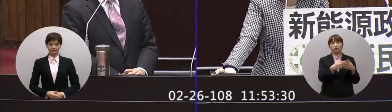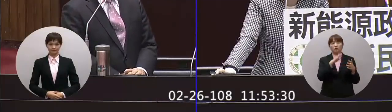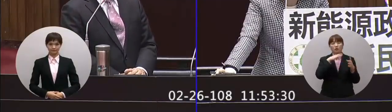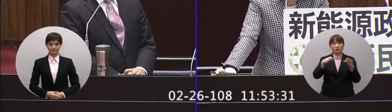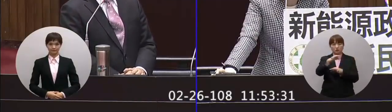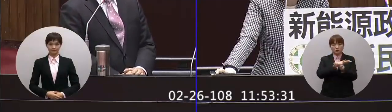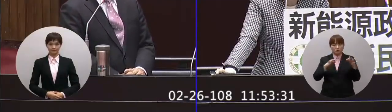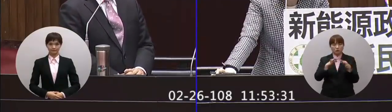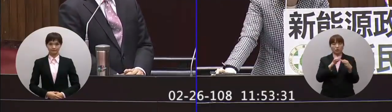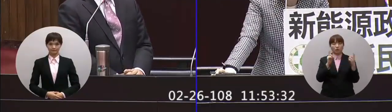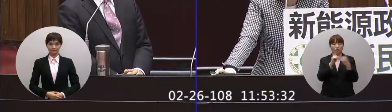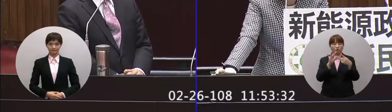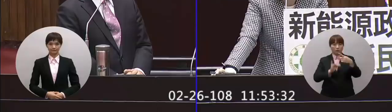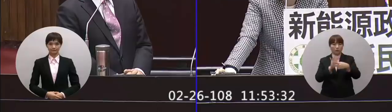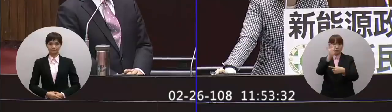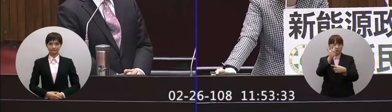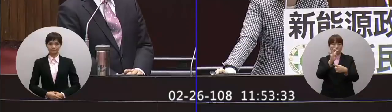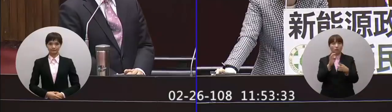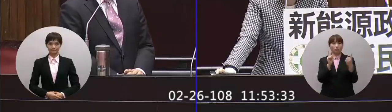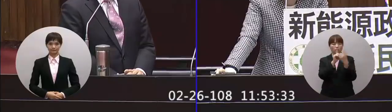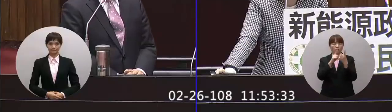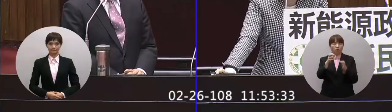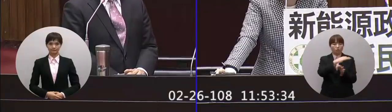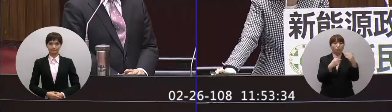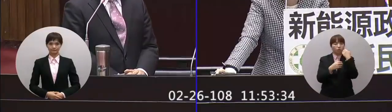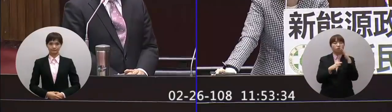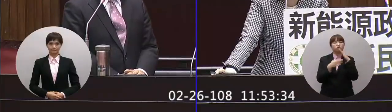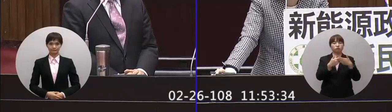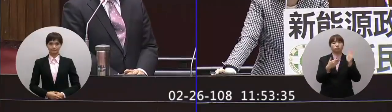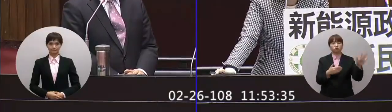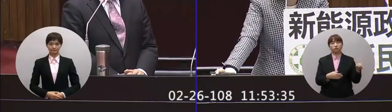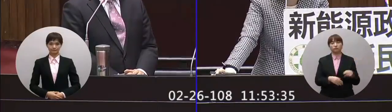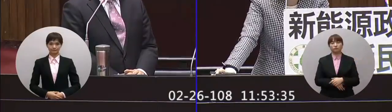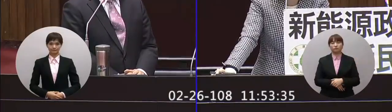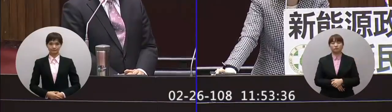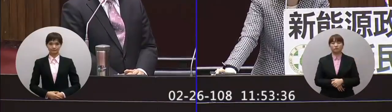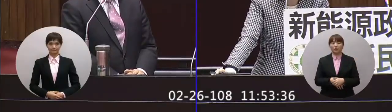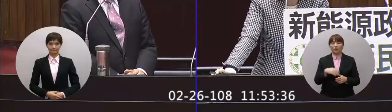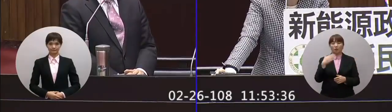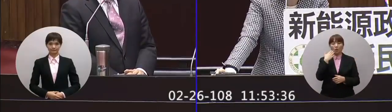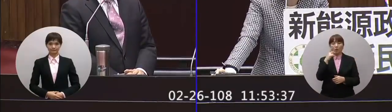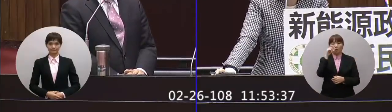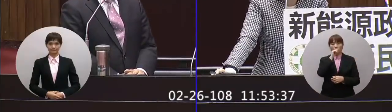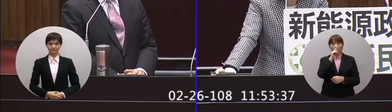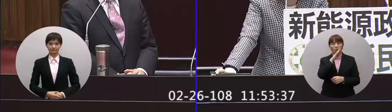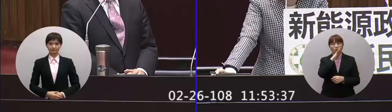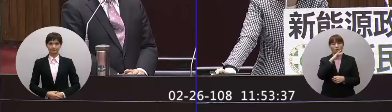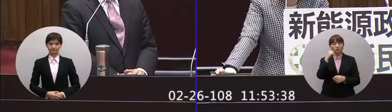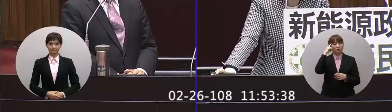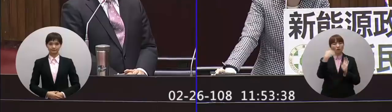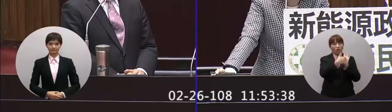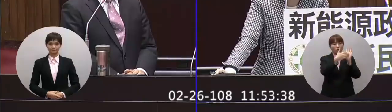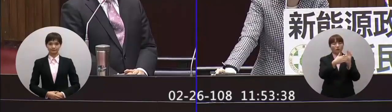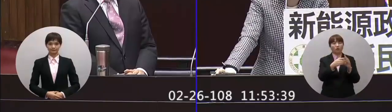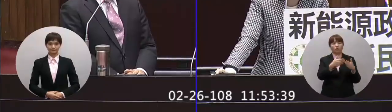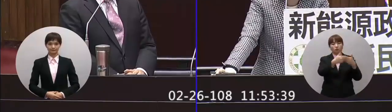经贸往来有高达40%，我们的对象也是中国大陆，哎， 所以你一昧的只想抗中的这